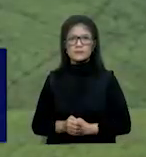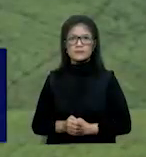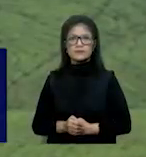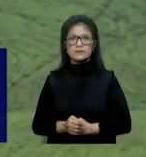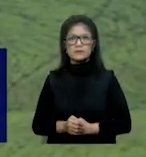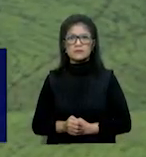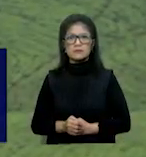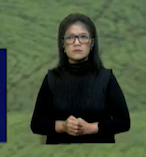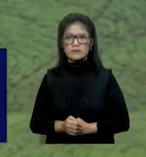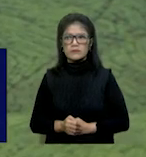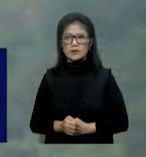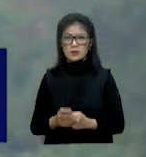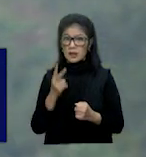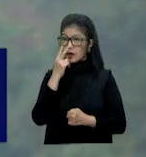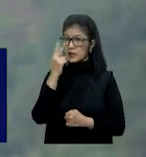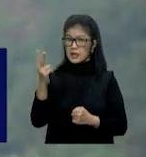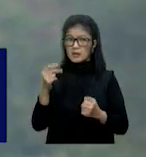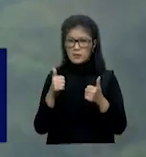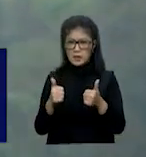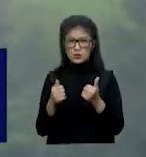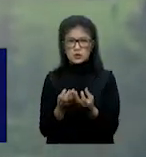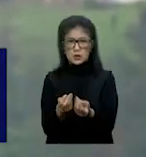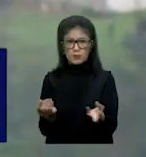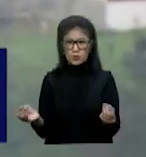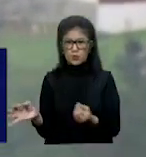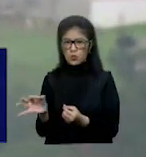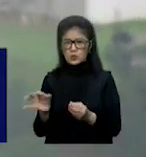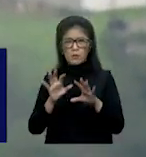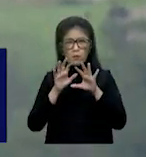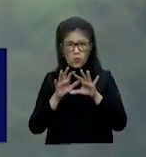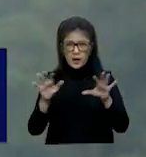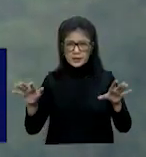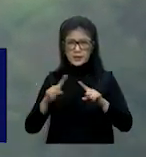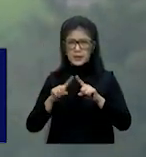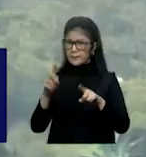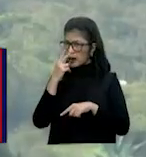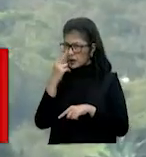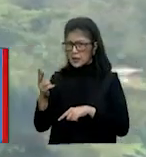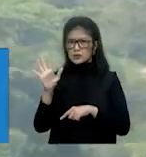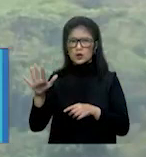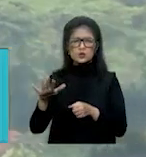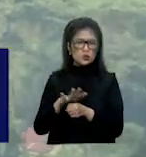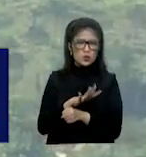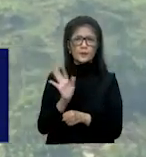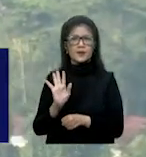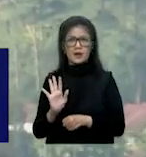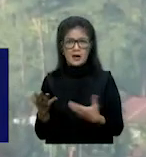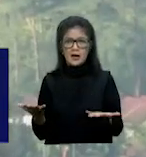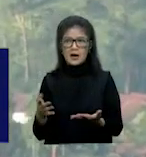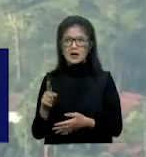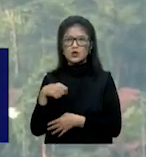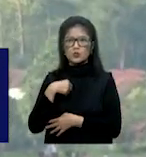Memanjakan mata melihat hamparan kebun teh rasanya tak cukup jika hanya melihatnya dari bawah. Sekali-kali Anda